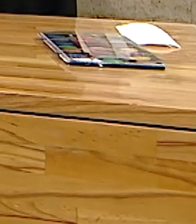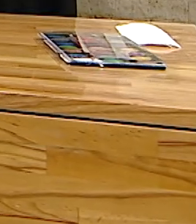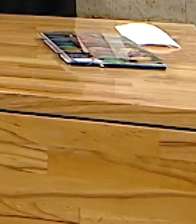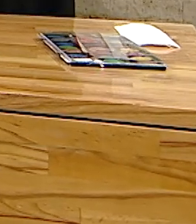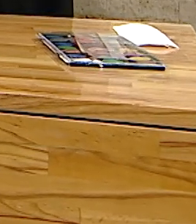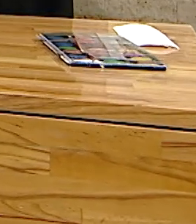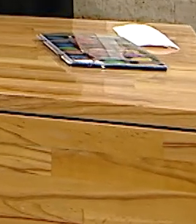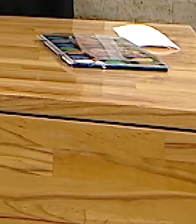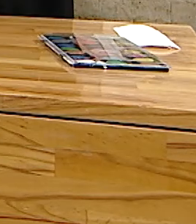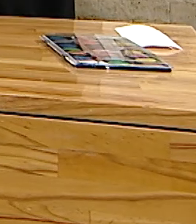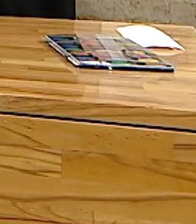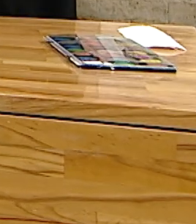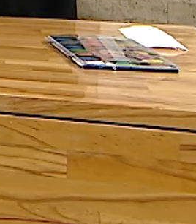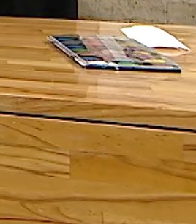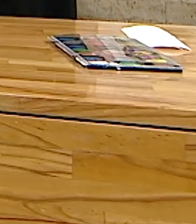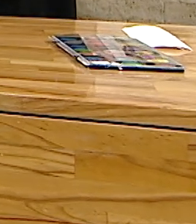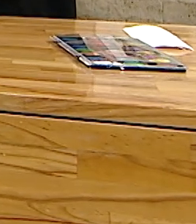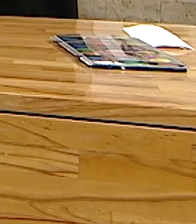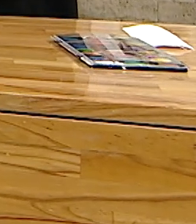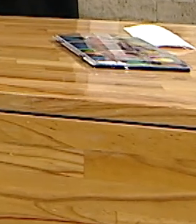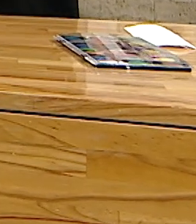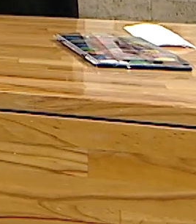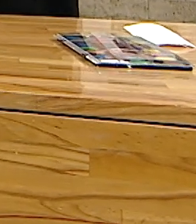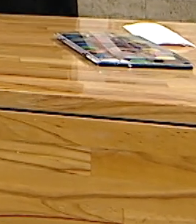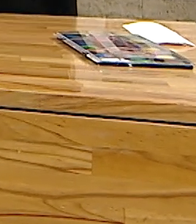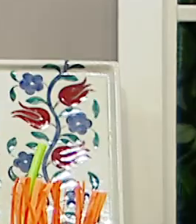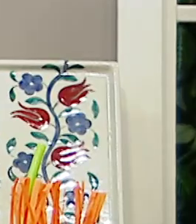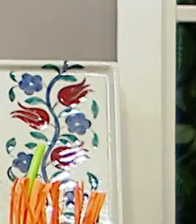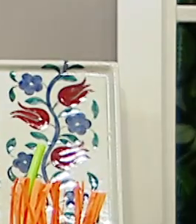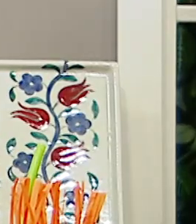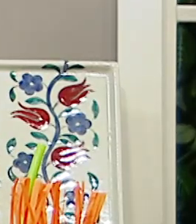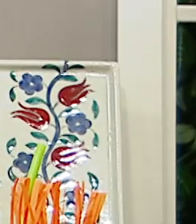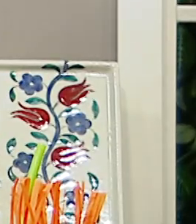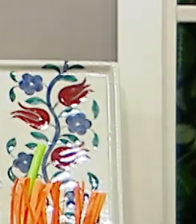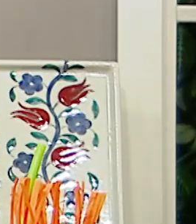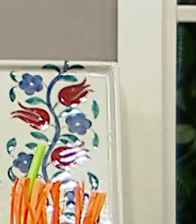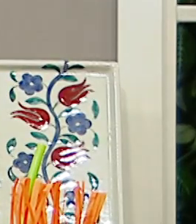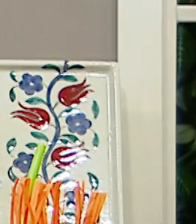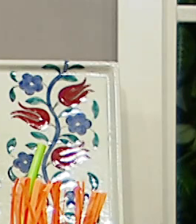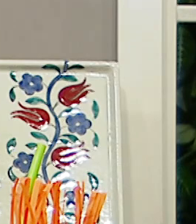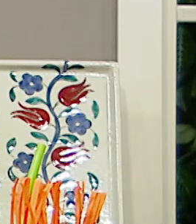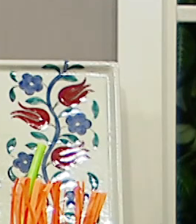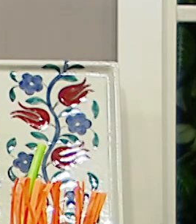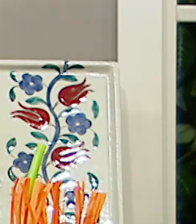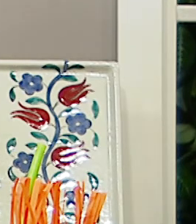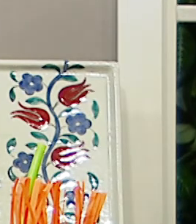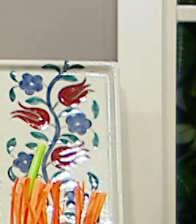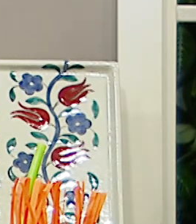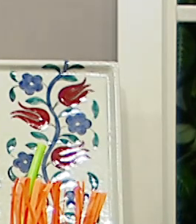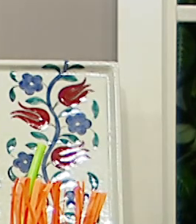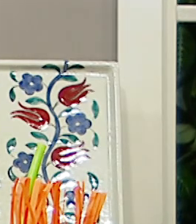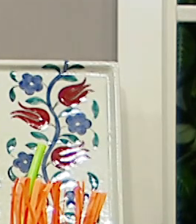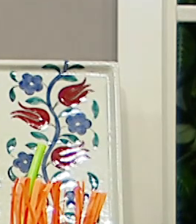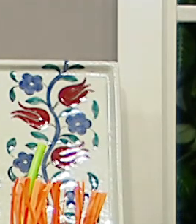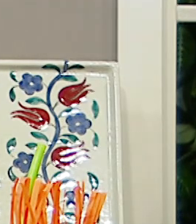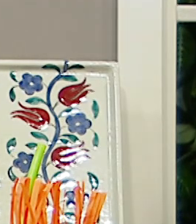Tekrar merhabalar efendim. Etkinlik köşemizden selamlıyoruz bu sefer sizleri. İkinci konumuzla devam edeceğiz. Bu bölümde Hüda hocamız bize, Hüda Hanım